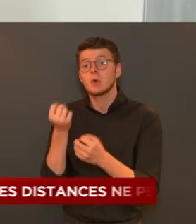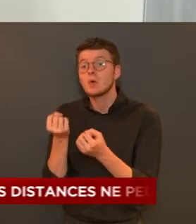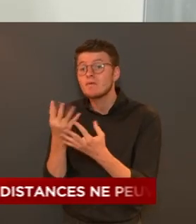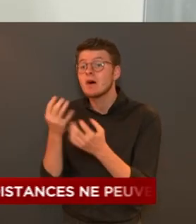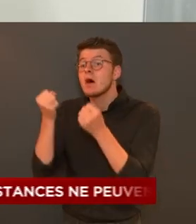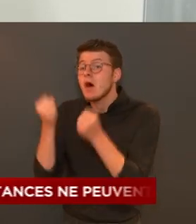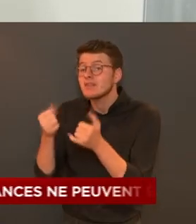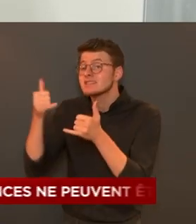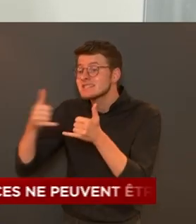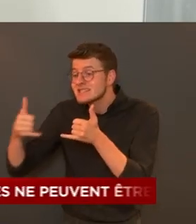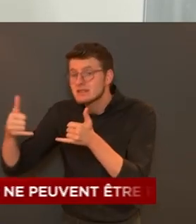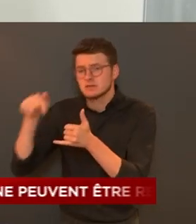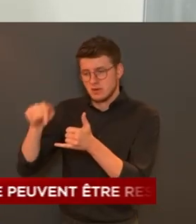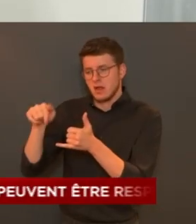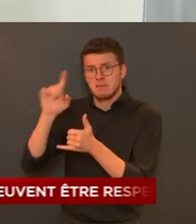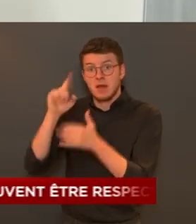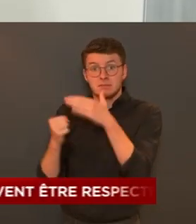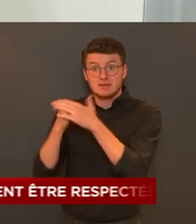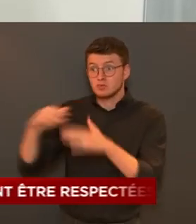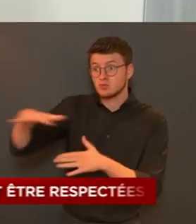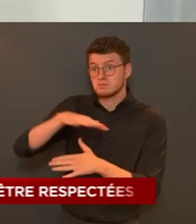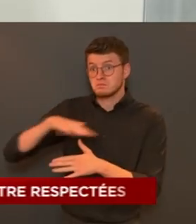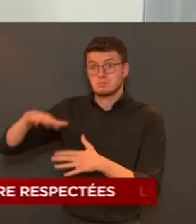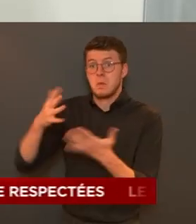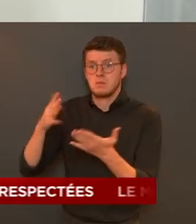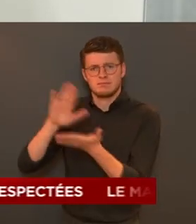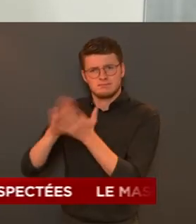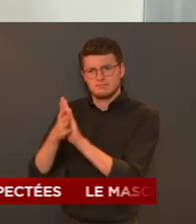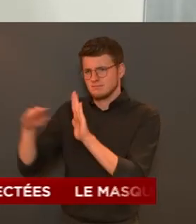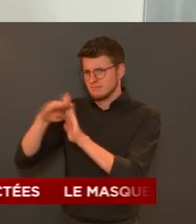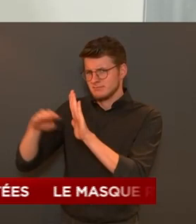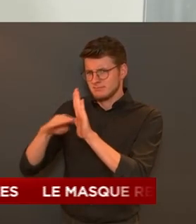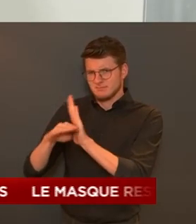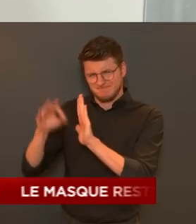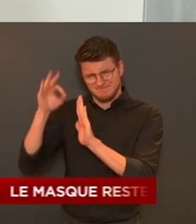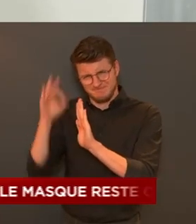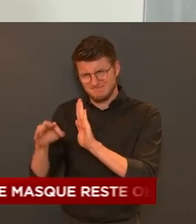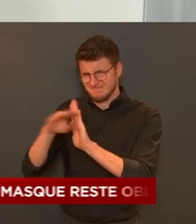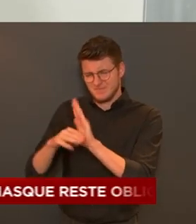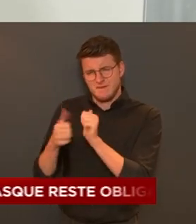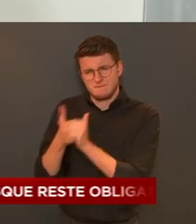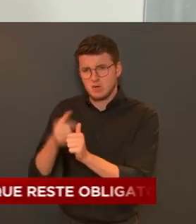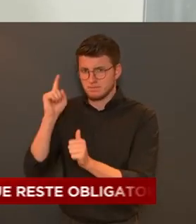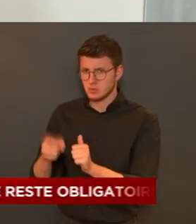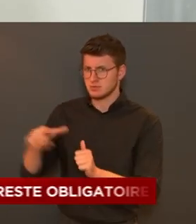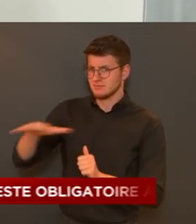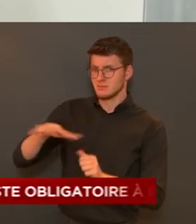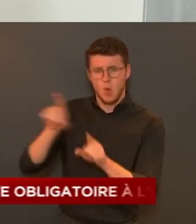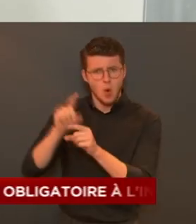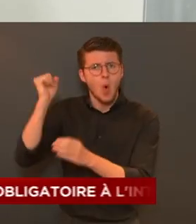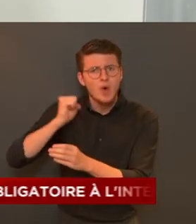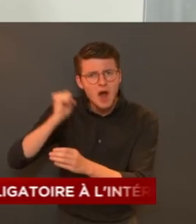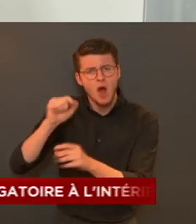du restaurant, mais on ne fixe pas de chiffre maximum. Les protocoles devront être respectés à la lettre, tout comme ça se fait dans